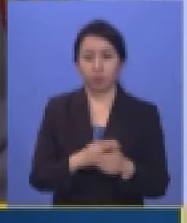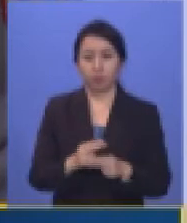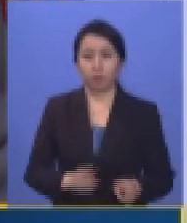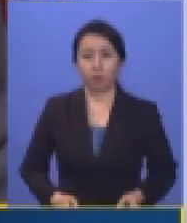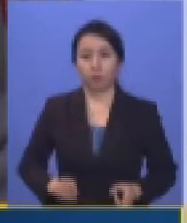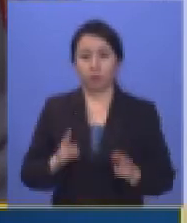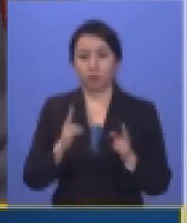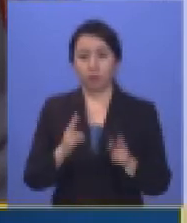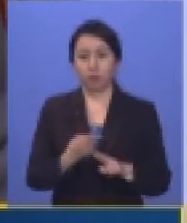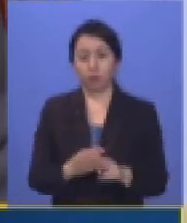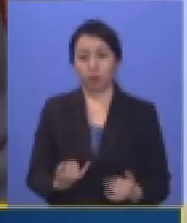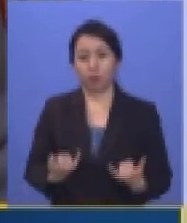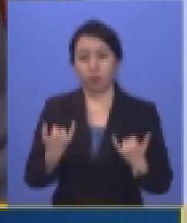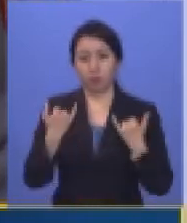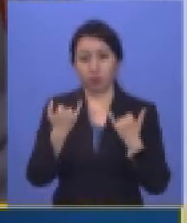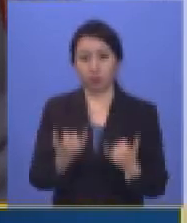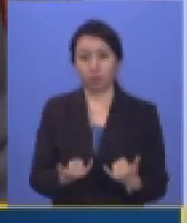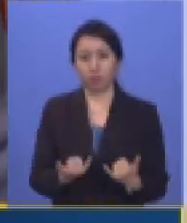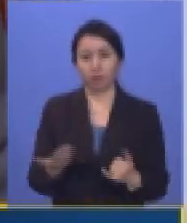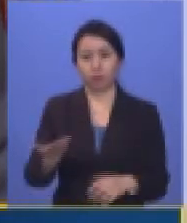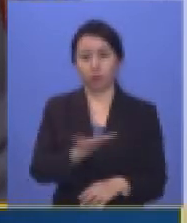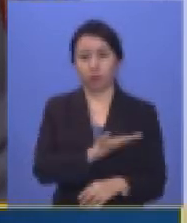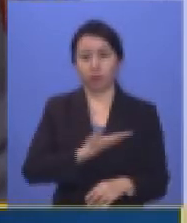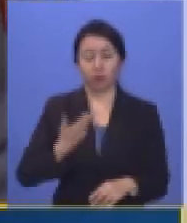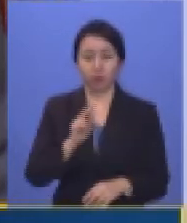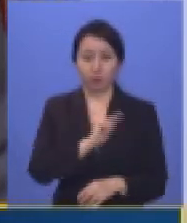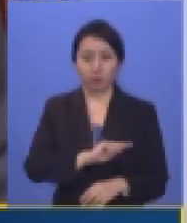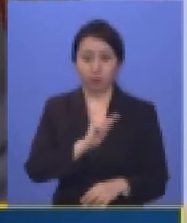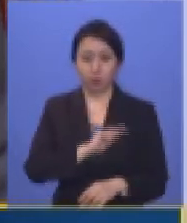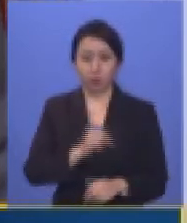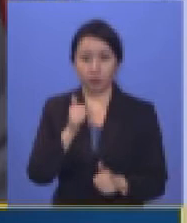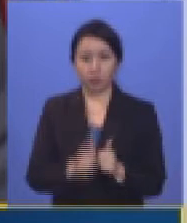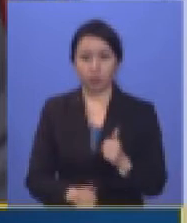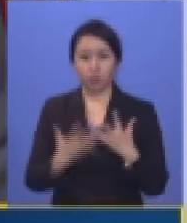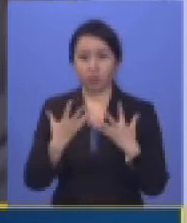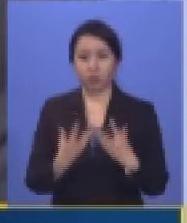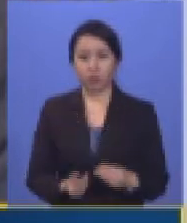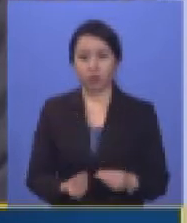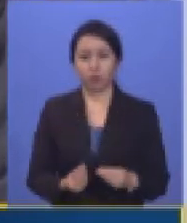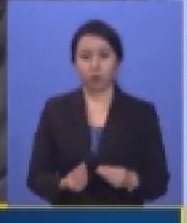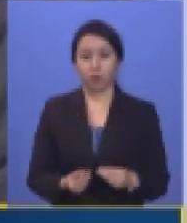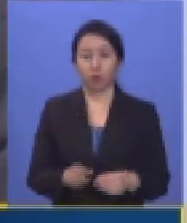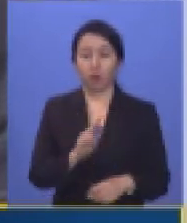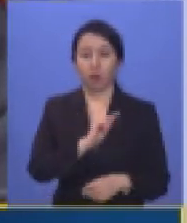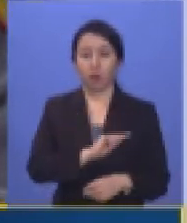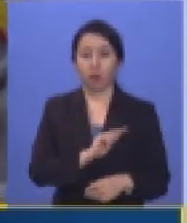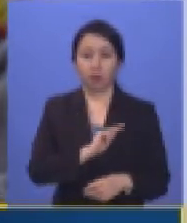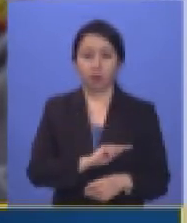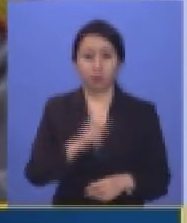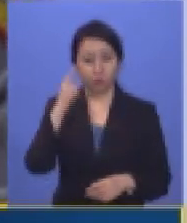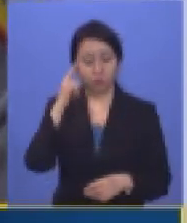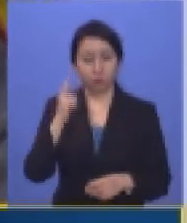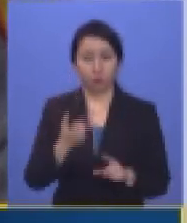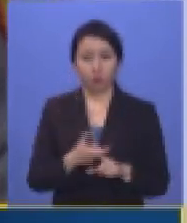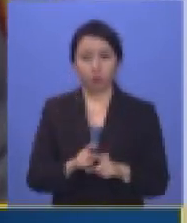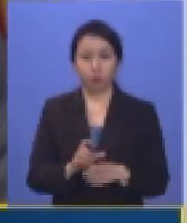Поэтому, уважаемые наши сотрудники, каждый день, не покладая рук, да, не считаясь с